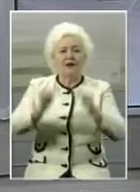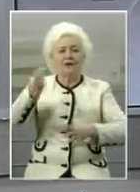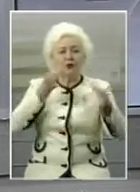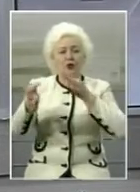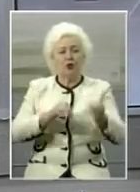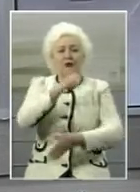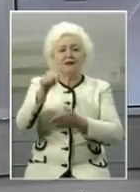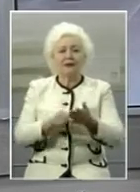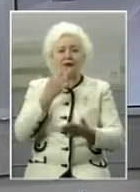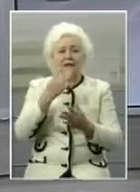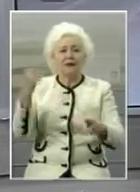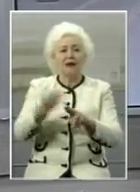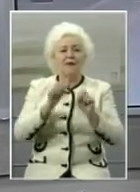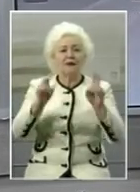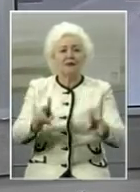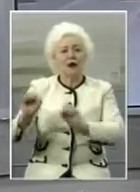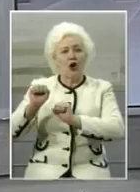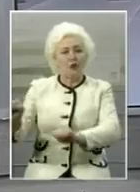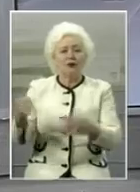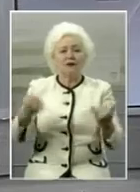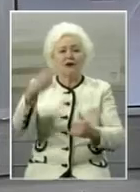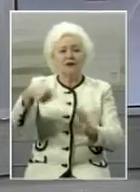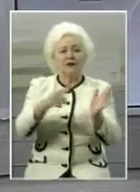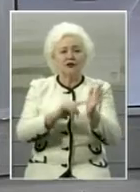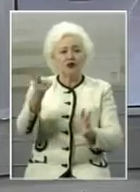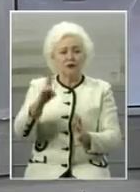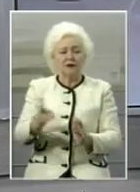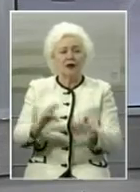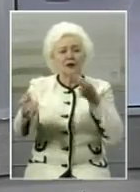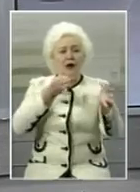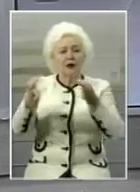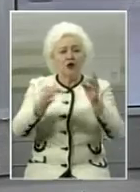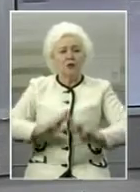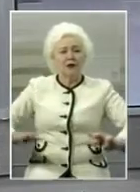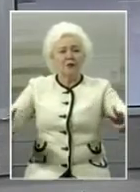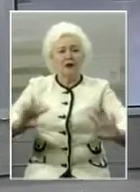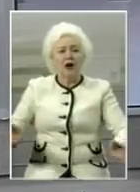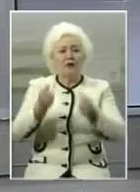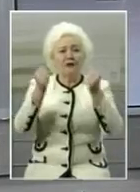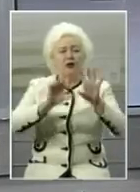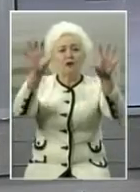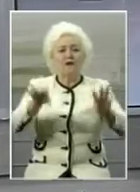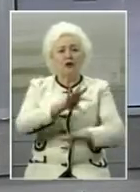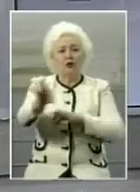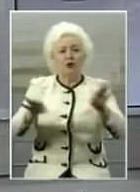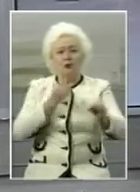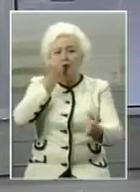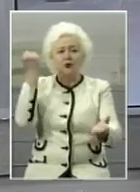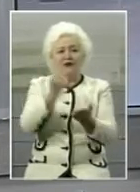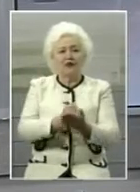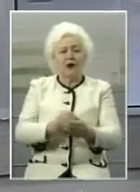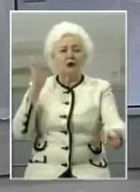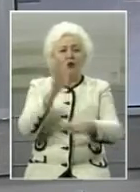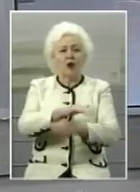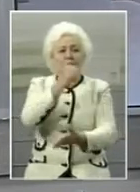питань національної безпеки і оборони сьогодні, 26 листопада, рекомендував парламенту підтримати законопроект про затвердження